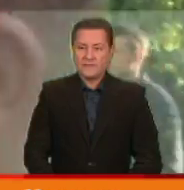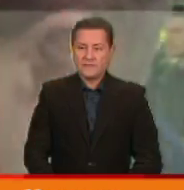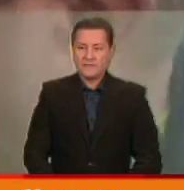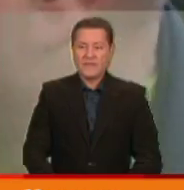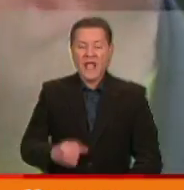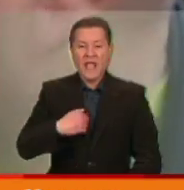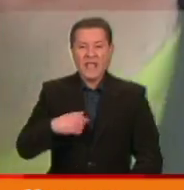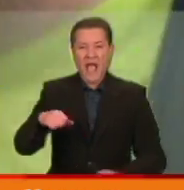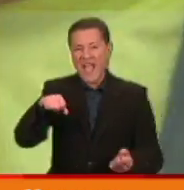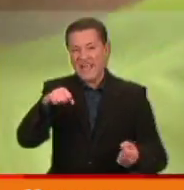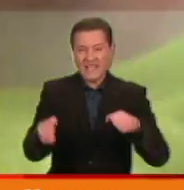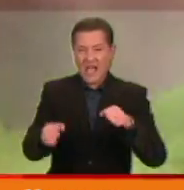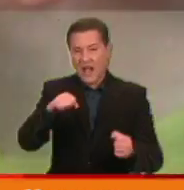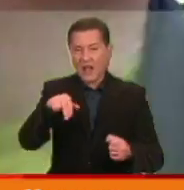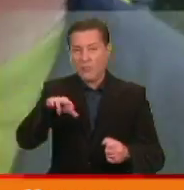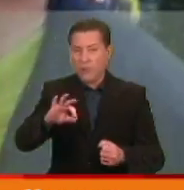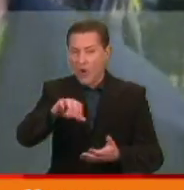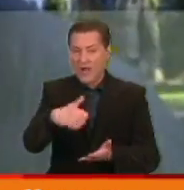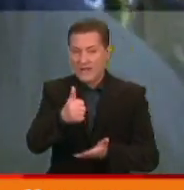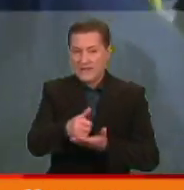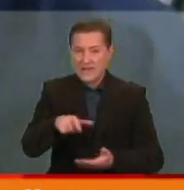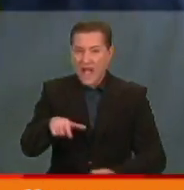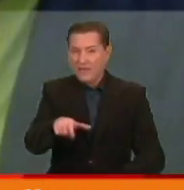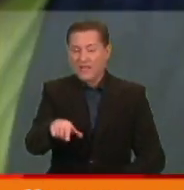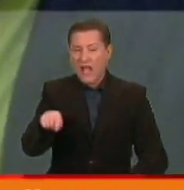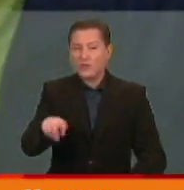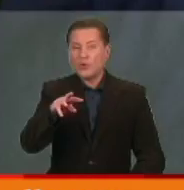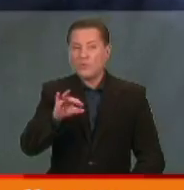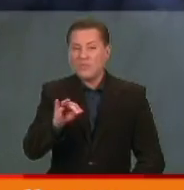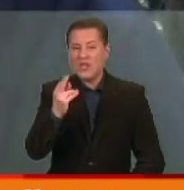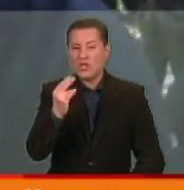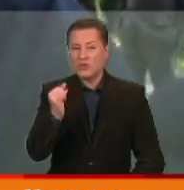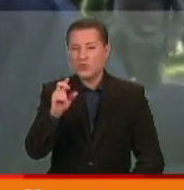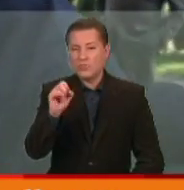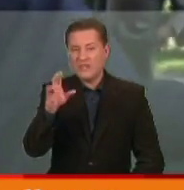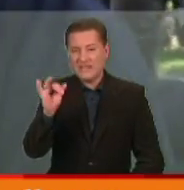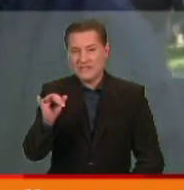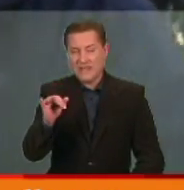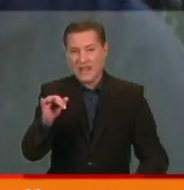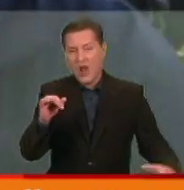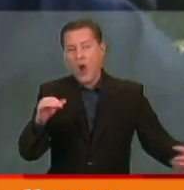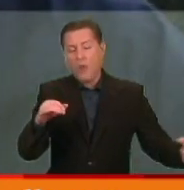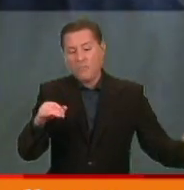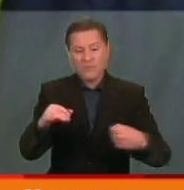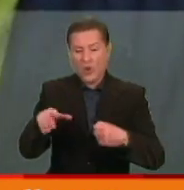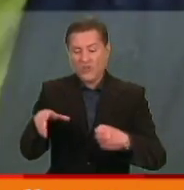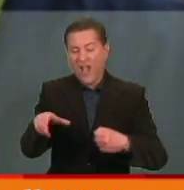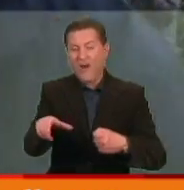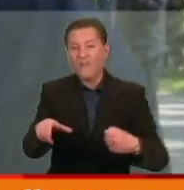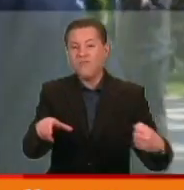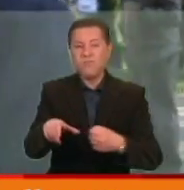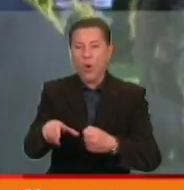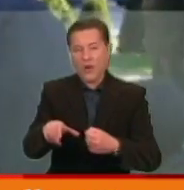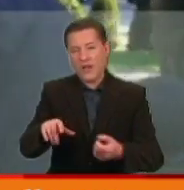перекинулась. Я їду. Главное тут Митсубиси, что как его машина. Бьет меня в бок, я переворачиваю. У